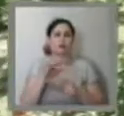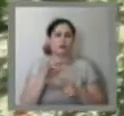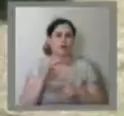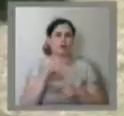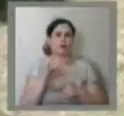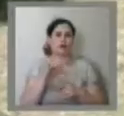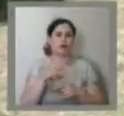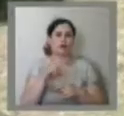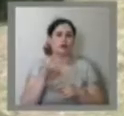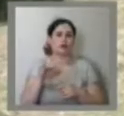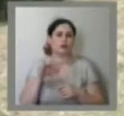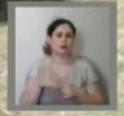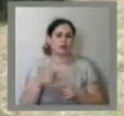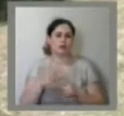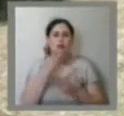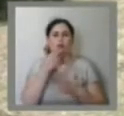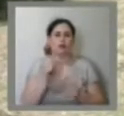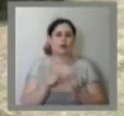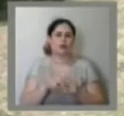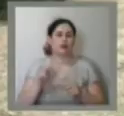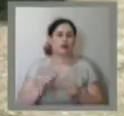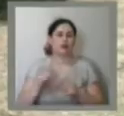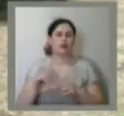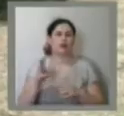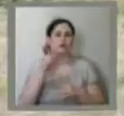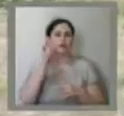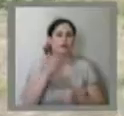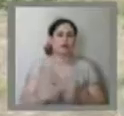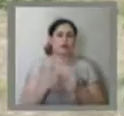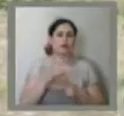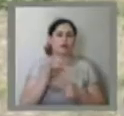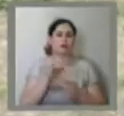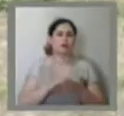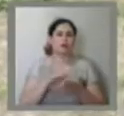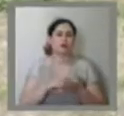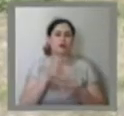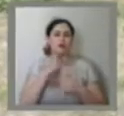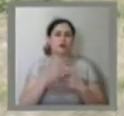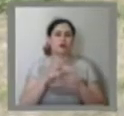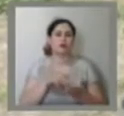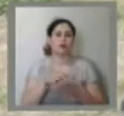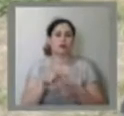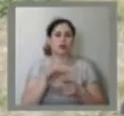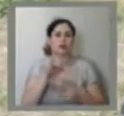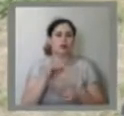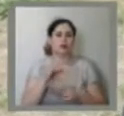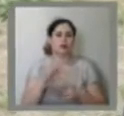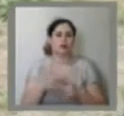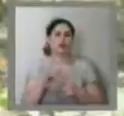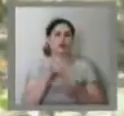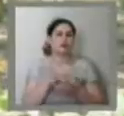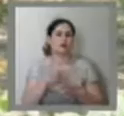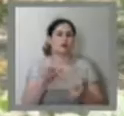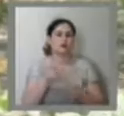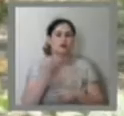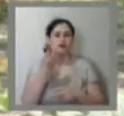ерудіт. Останню контрольну роботу у всеукраїнському конкурсі Ярослав написав саме перед тим, як прийти на інтерв'ю. У центрі у нього залишається ще